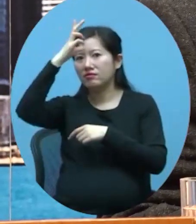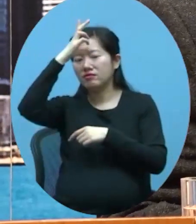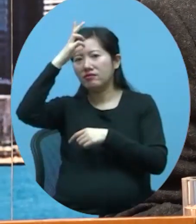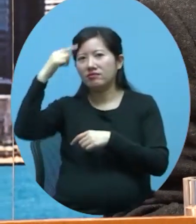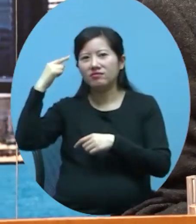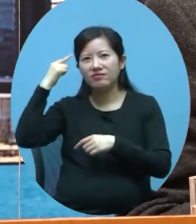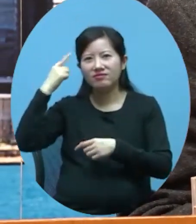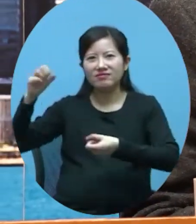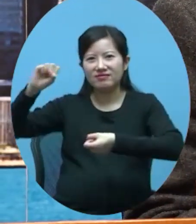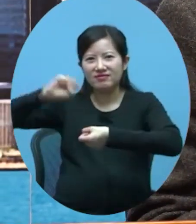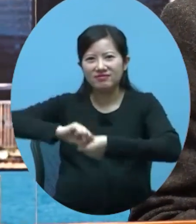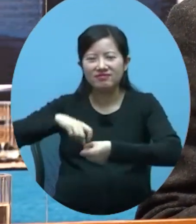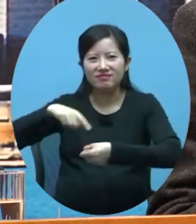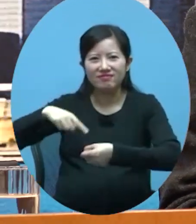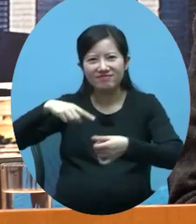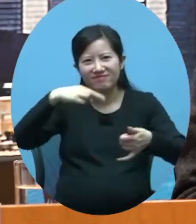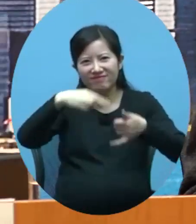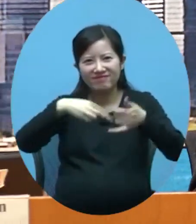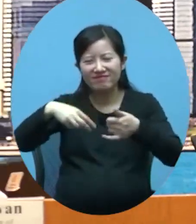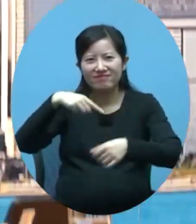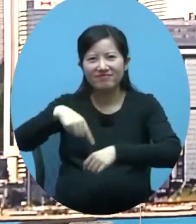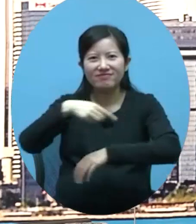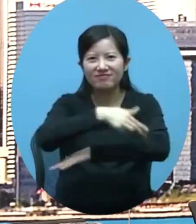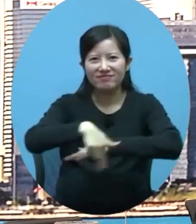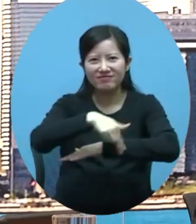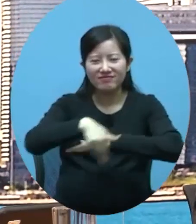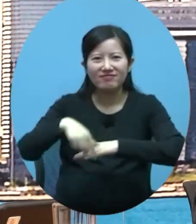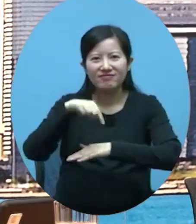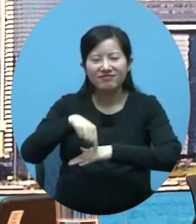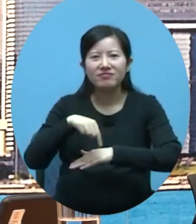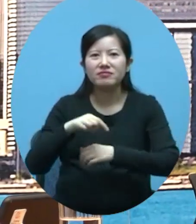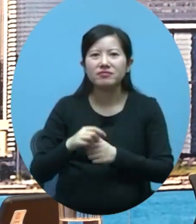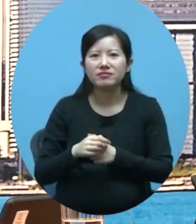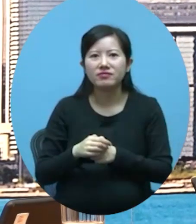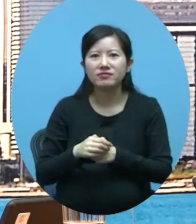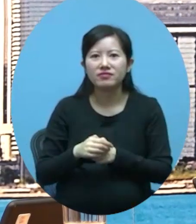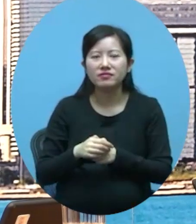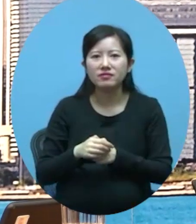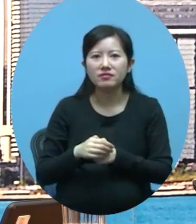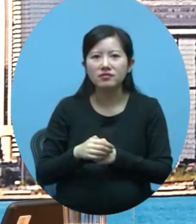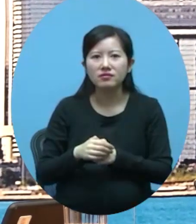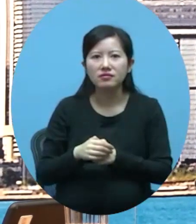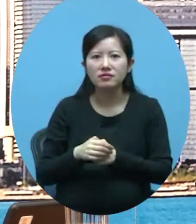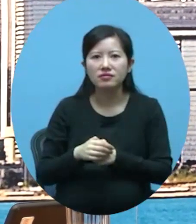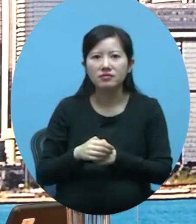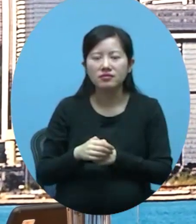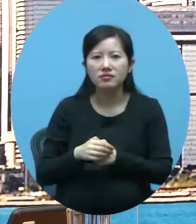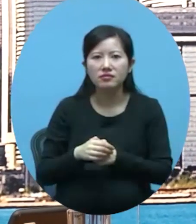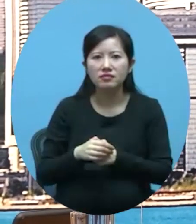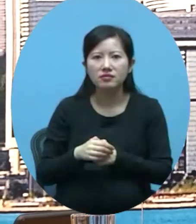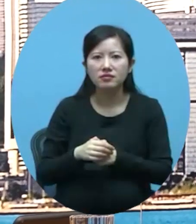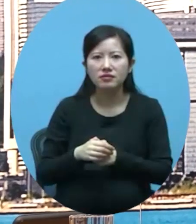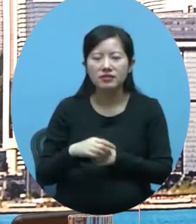推展這個監測系統去加強防控這個策略呢其實我想有一個很大的